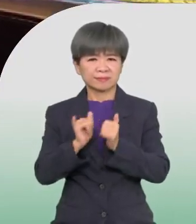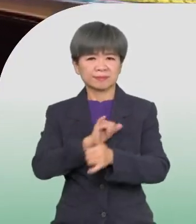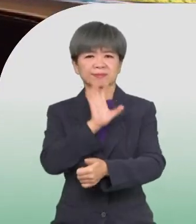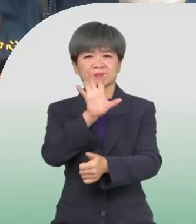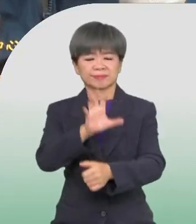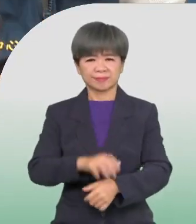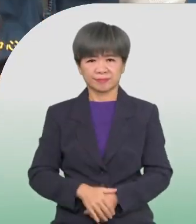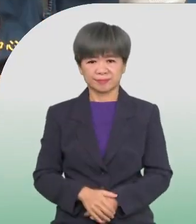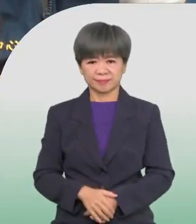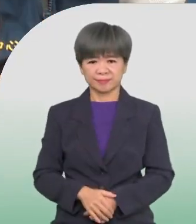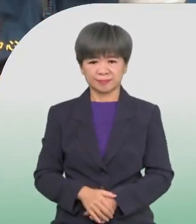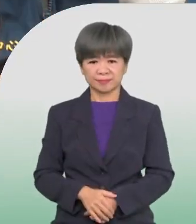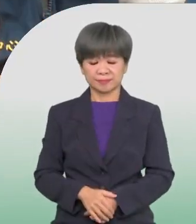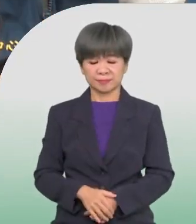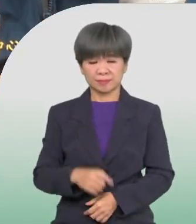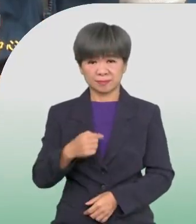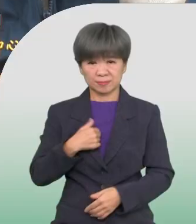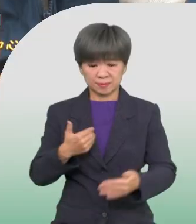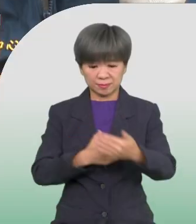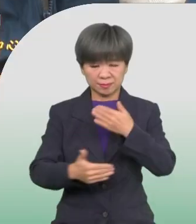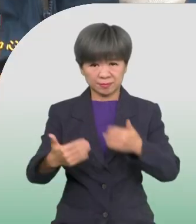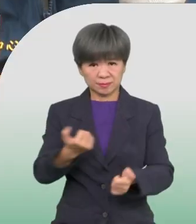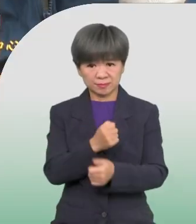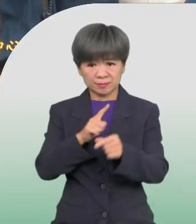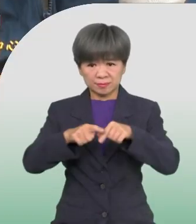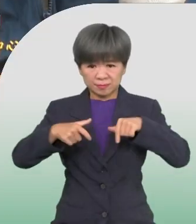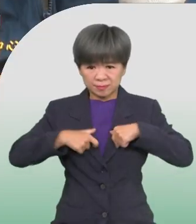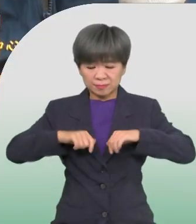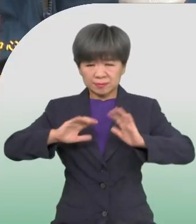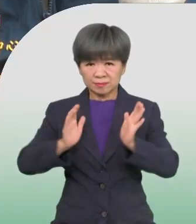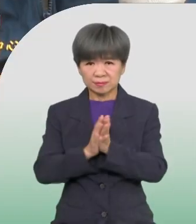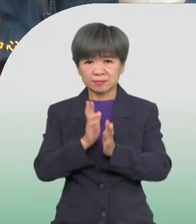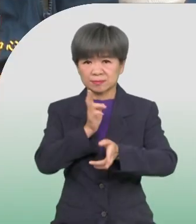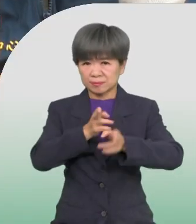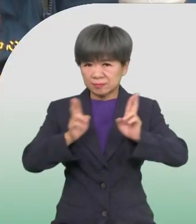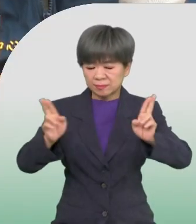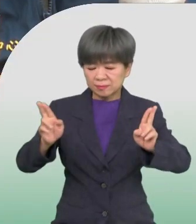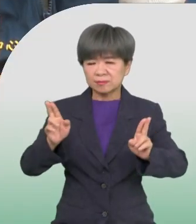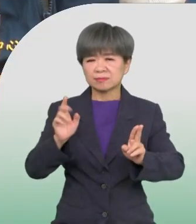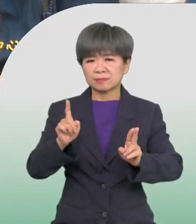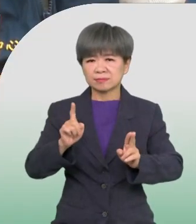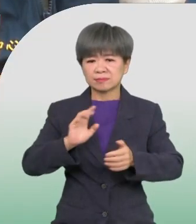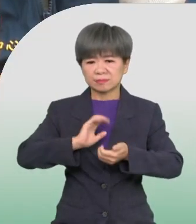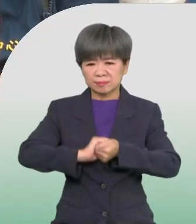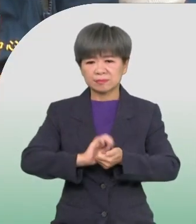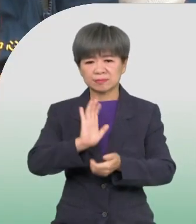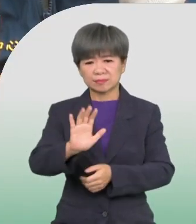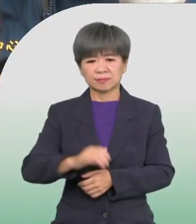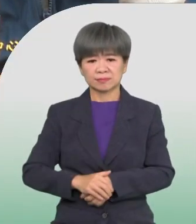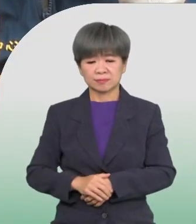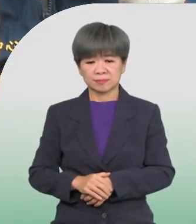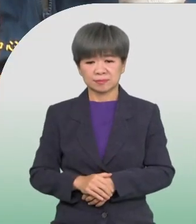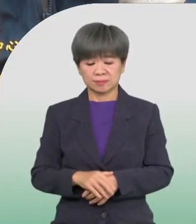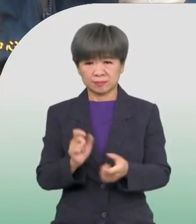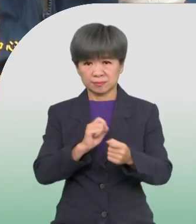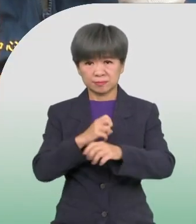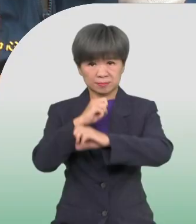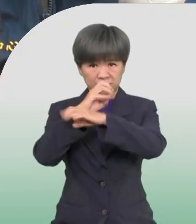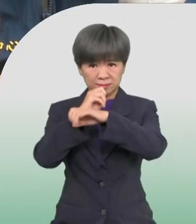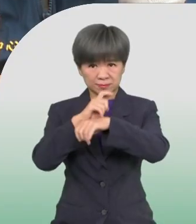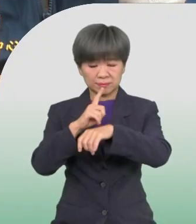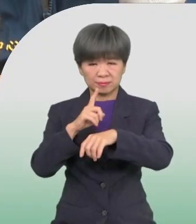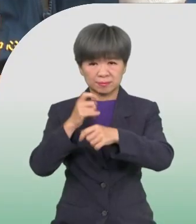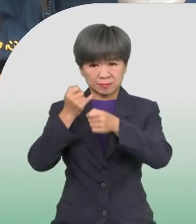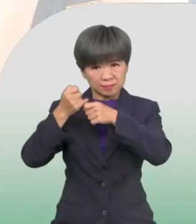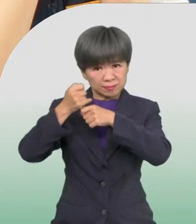见。 第一时间，我们交通中心就即刻启动相关的机制。包括周边号志